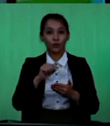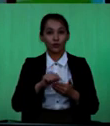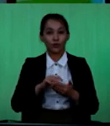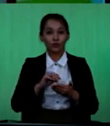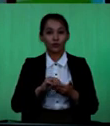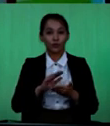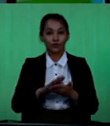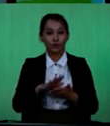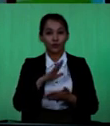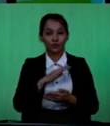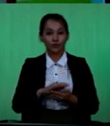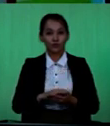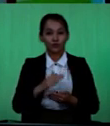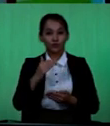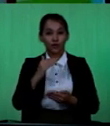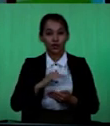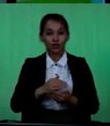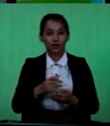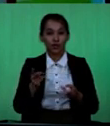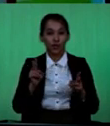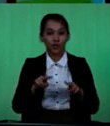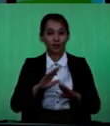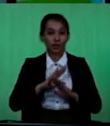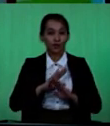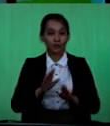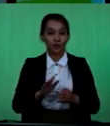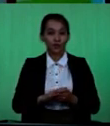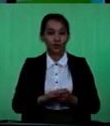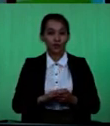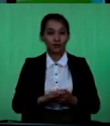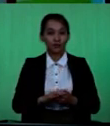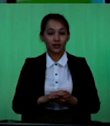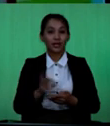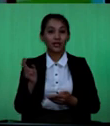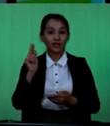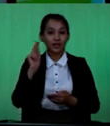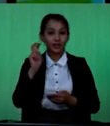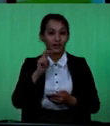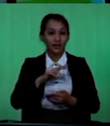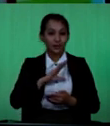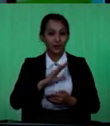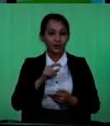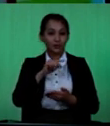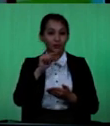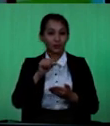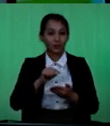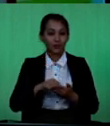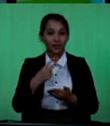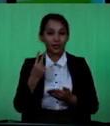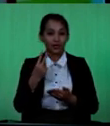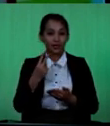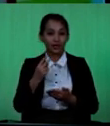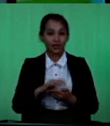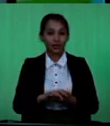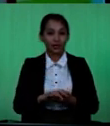qo'ydim. Pastiga qatnashmadi, noma'lum. Demak, biz ushbu ikki noma'lum sonni